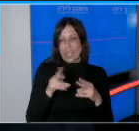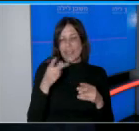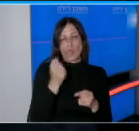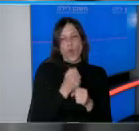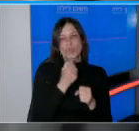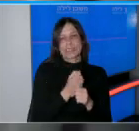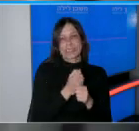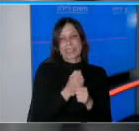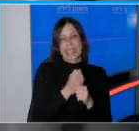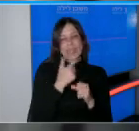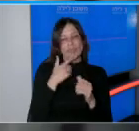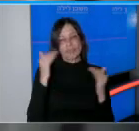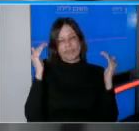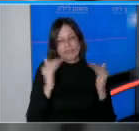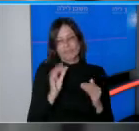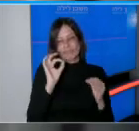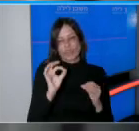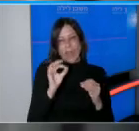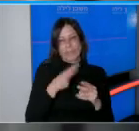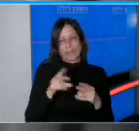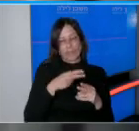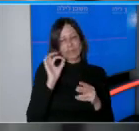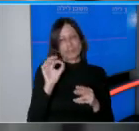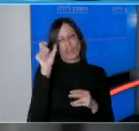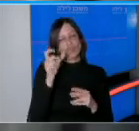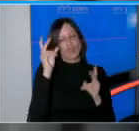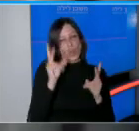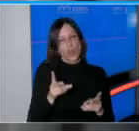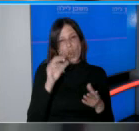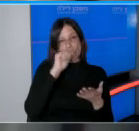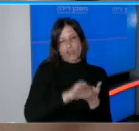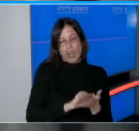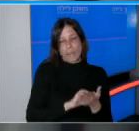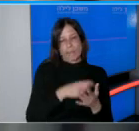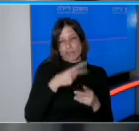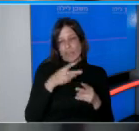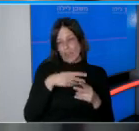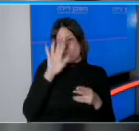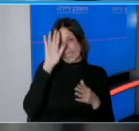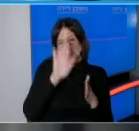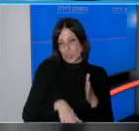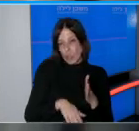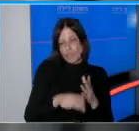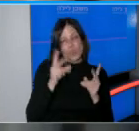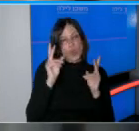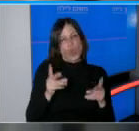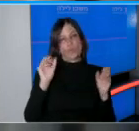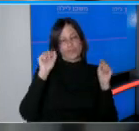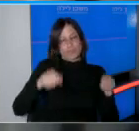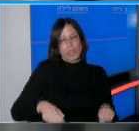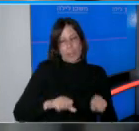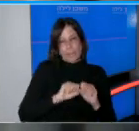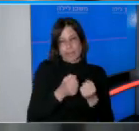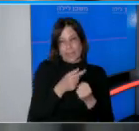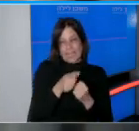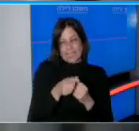של תספורת למשכנתאות, כדי שאנשים יוכלו לשלם משכנתאות יותר זולות, ויוכלו להתגבר על המשבר הזה, וגם